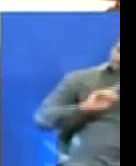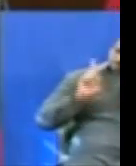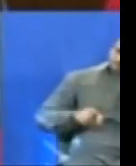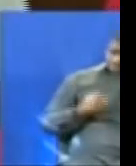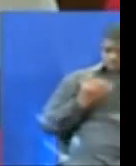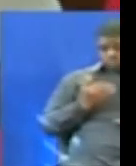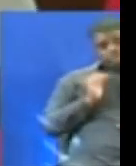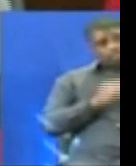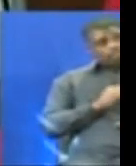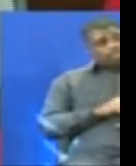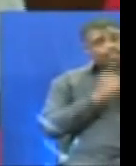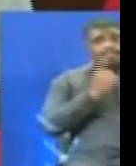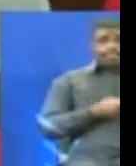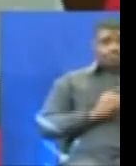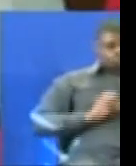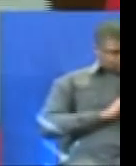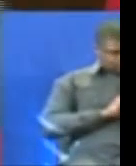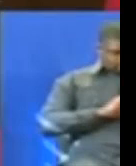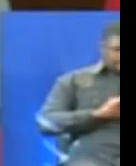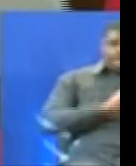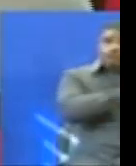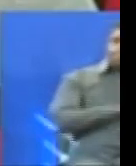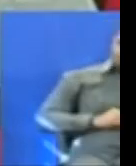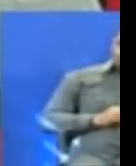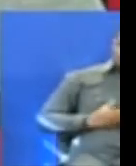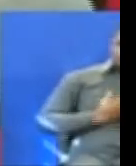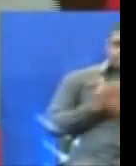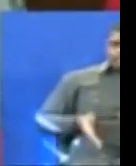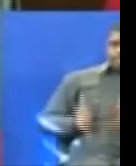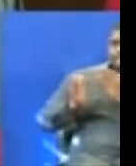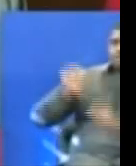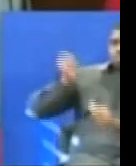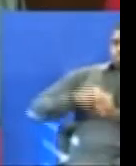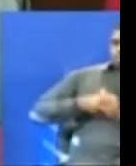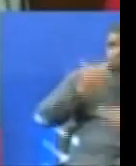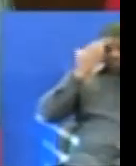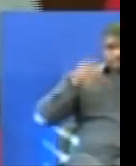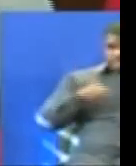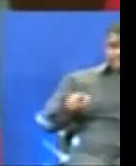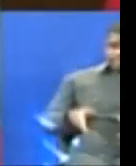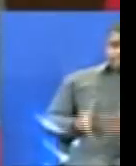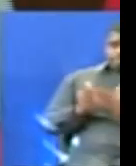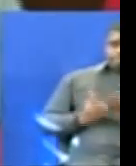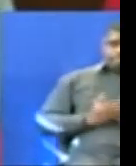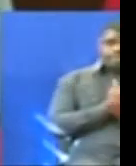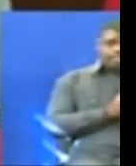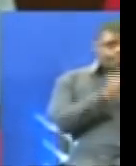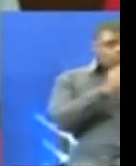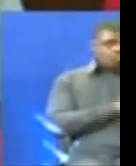Lindi tayari umeunganisha na Ruvuma kupitia barabara inayopita Mtwara. Lakini unajua kwamba hiyo barabara ni kwamba lami uende Mtwara ndipo